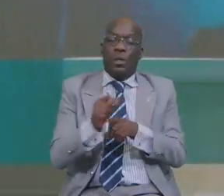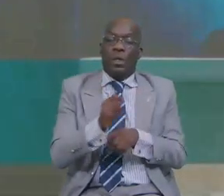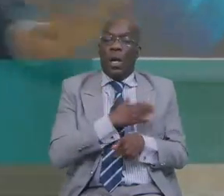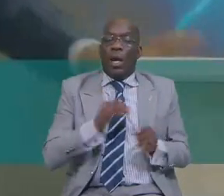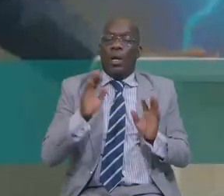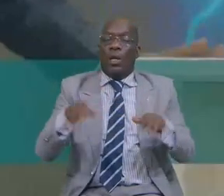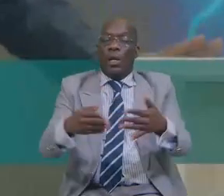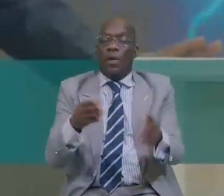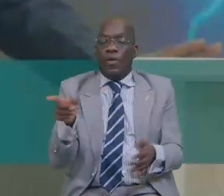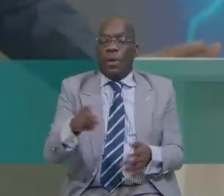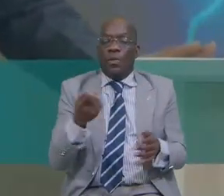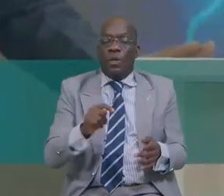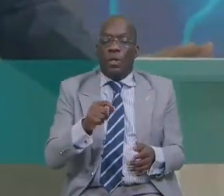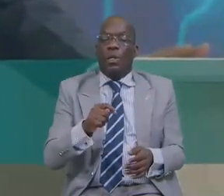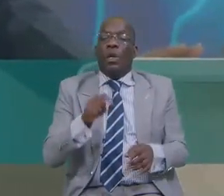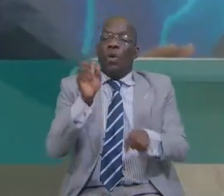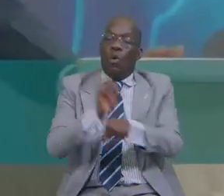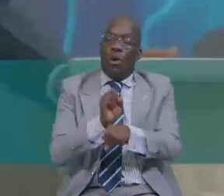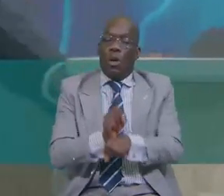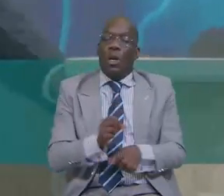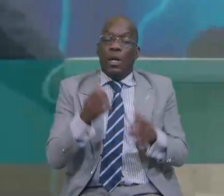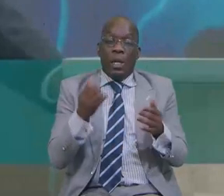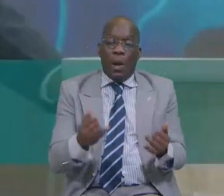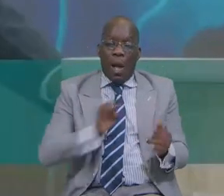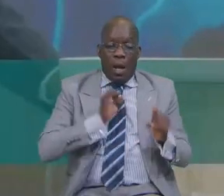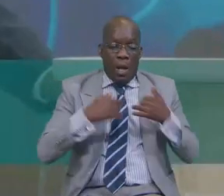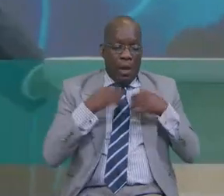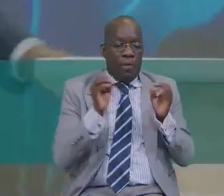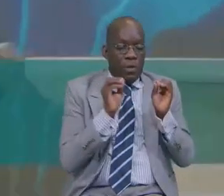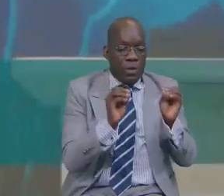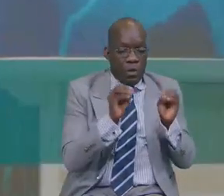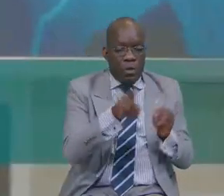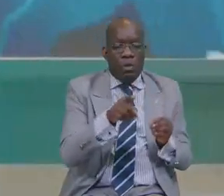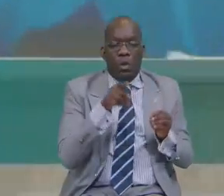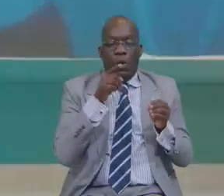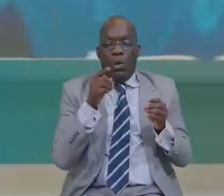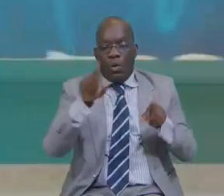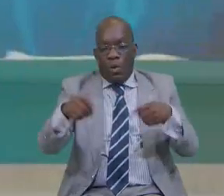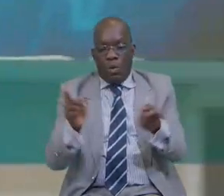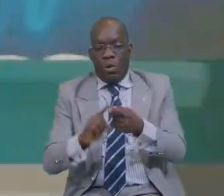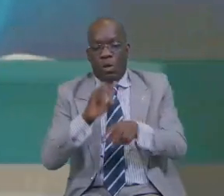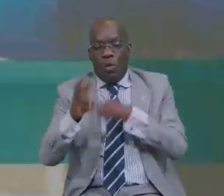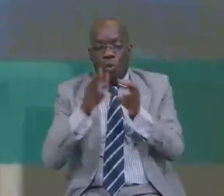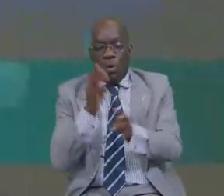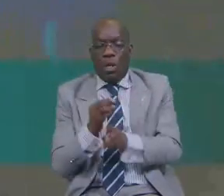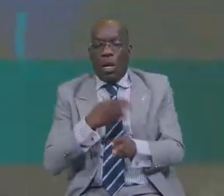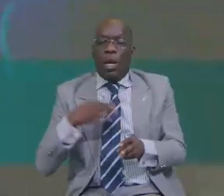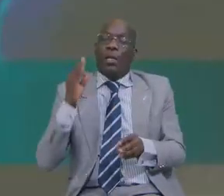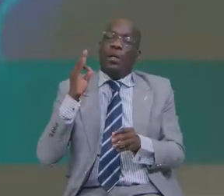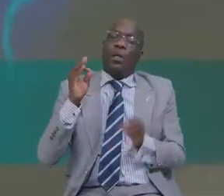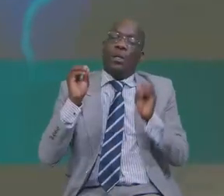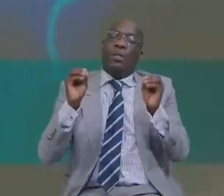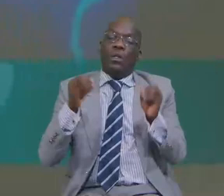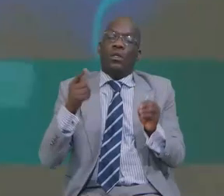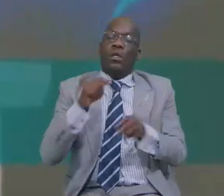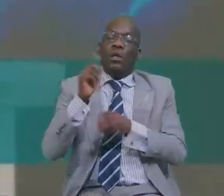d'autres. Et il leur dit maintenant, je vous ai aussi formé, vous pouvez aller maintenant partout dans le monde pour